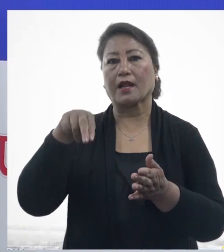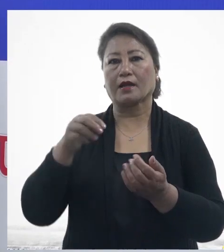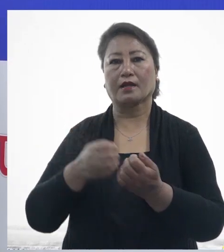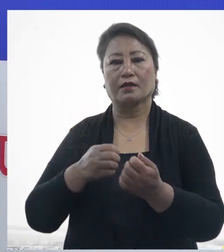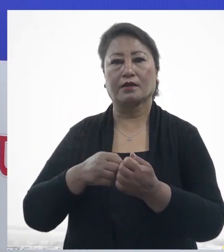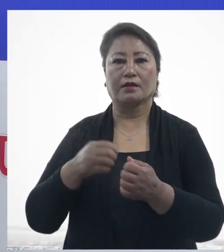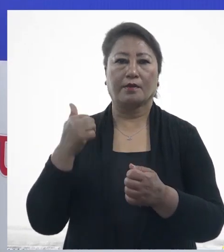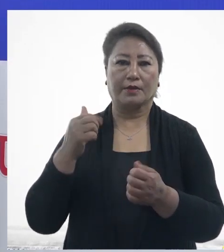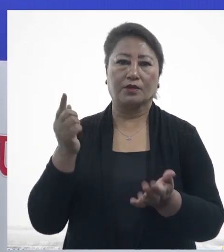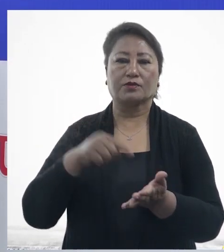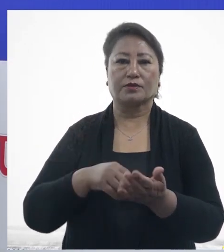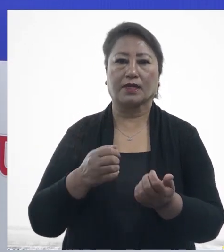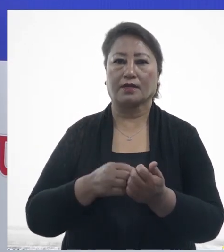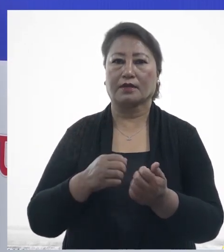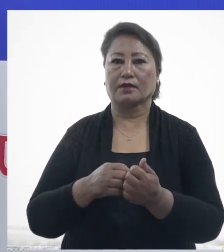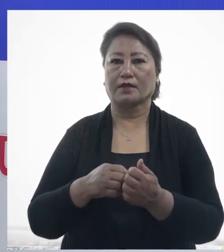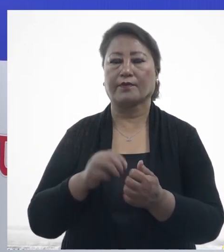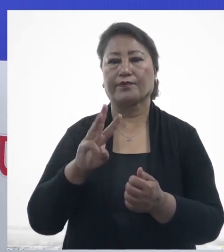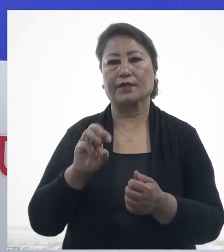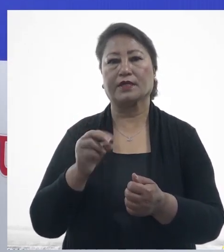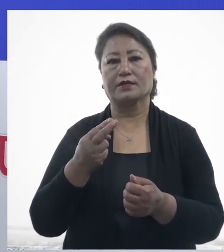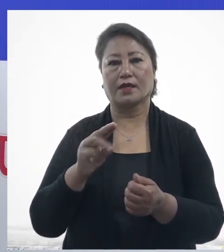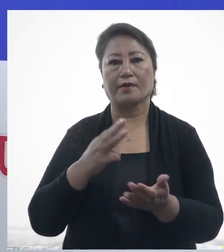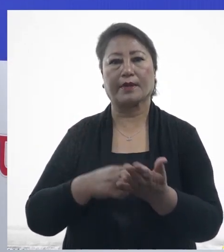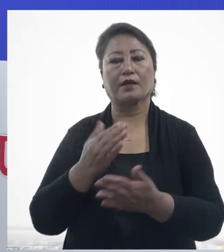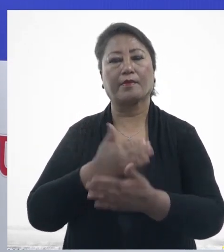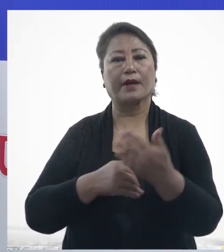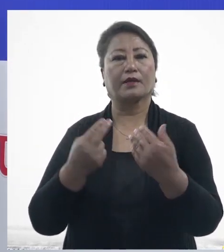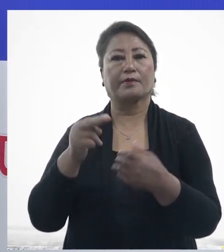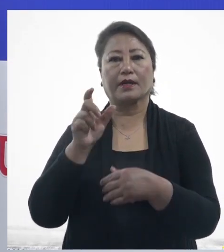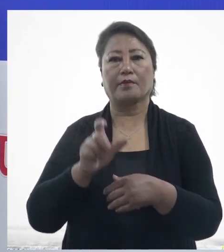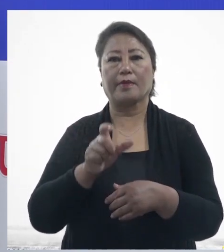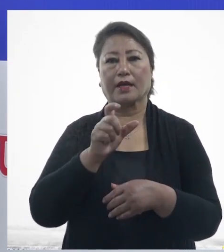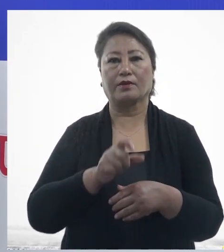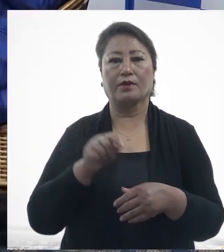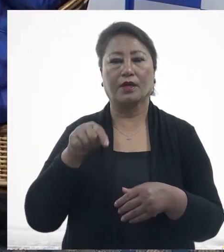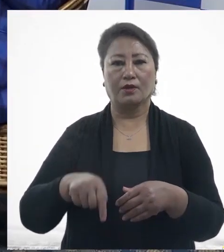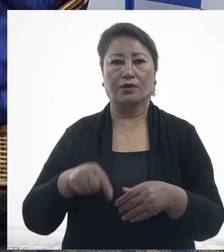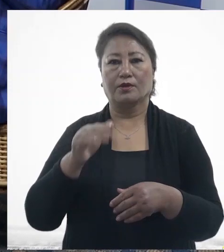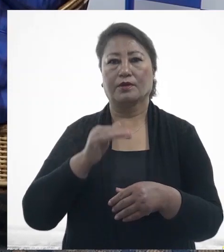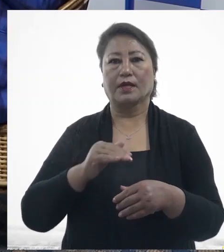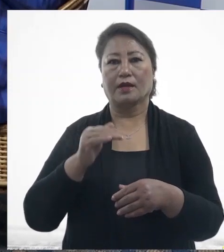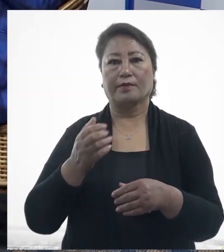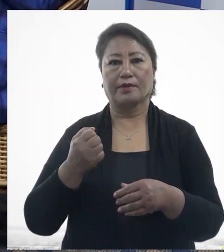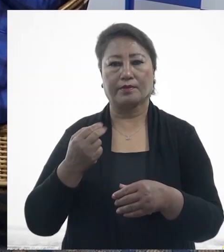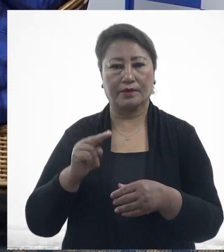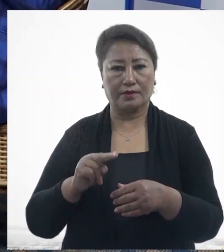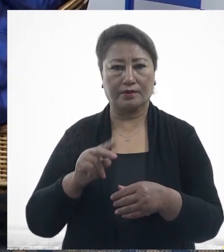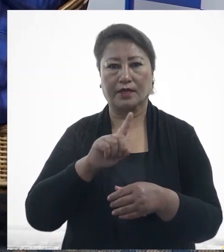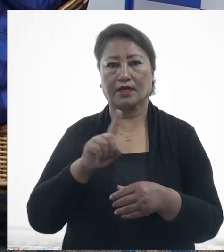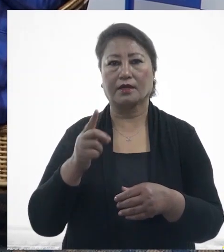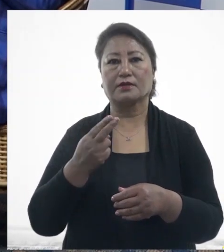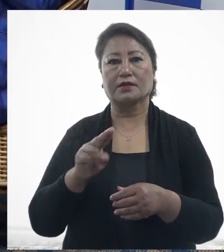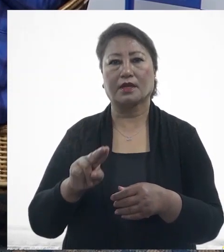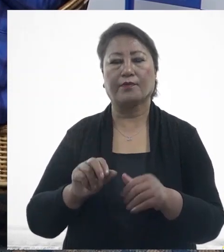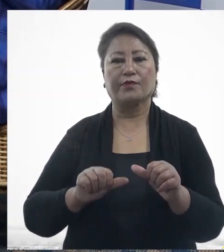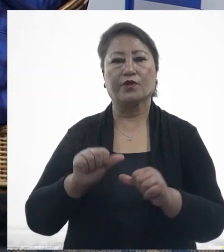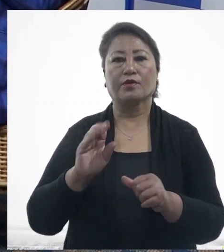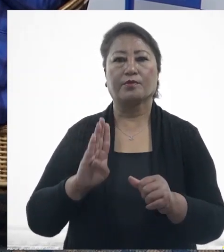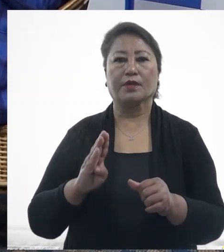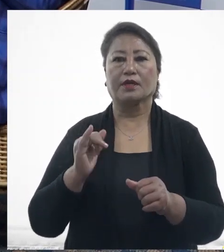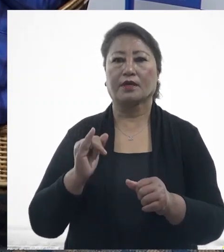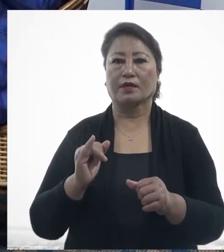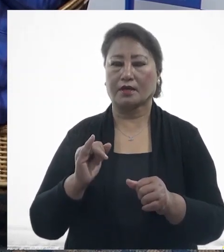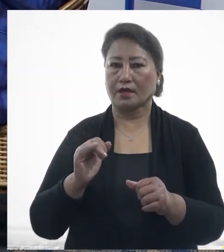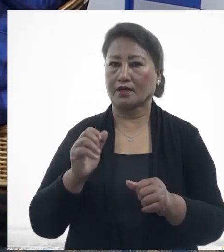थान्का हामीले सुरु गर्दा हामीसँग अहिले हारेर 30 जति अपाङ्गता भएका व्यक्तिहरूले चाहिँ थान्कामा तालिम लिइरहनु भएको छ। त्योमध्ये 11 व्यक्तिहरू जो चाहिँ बिएमा आएर